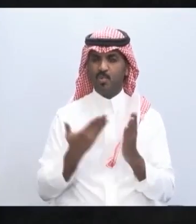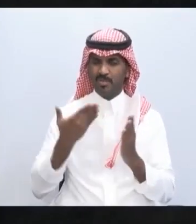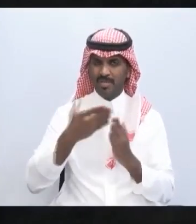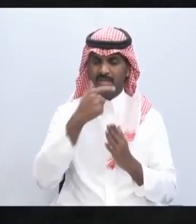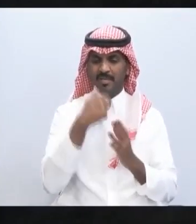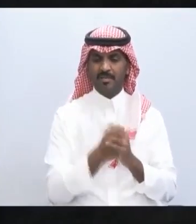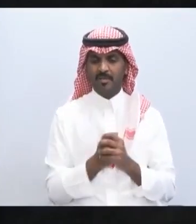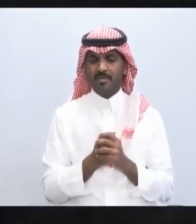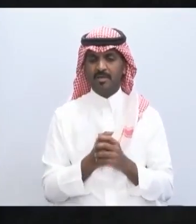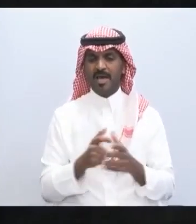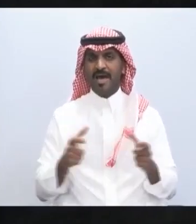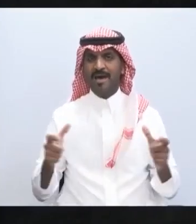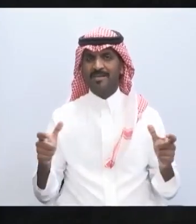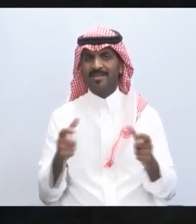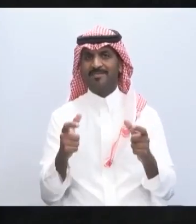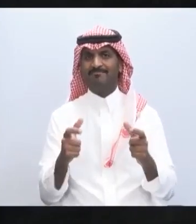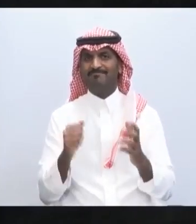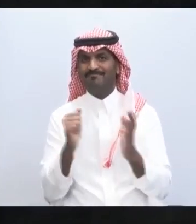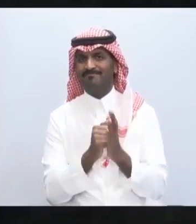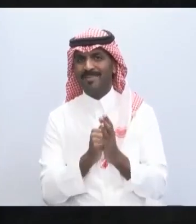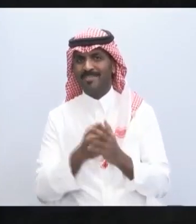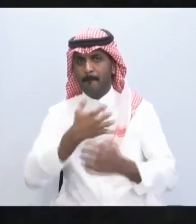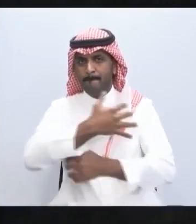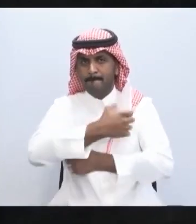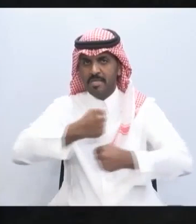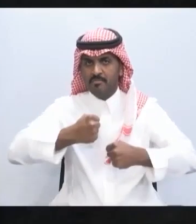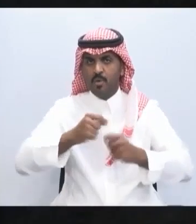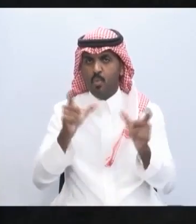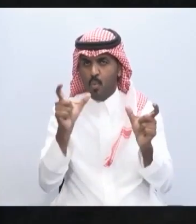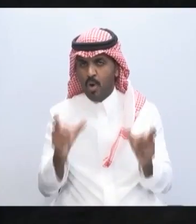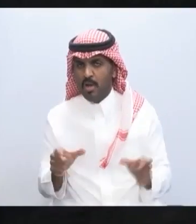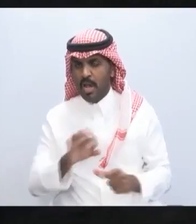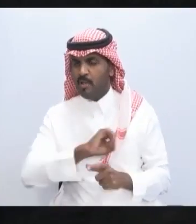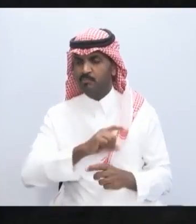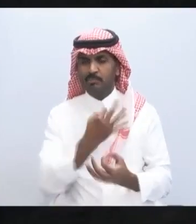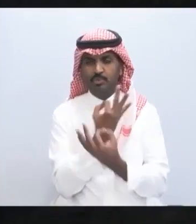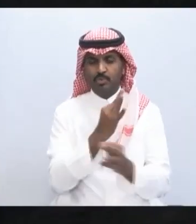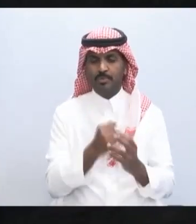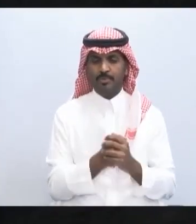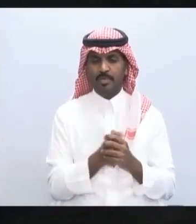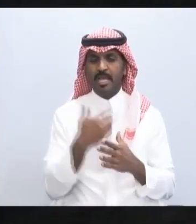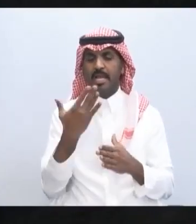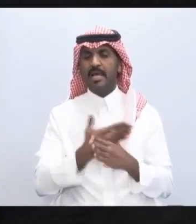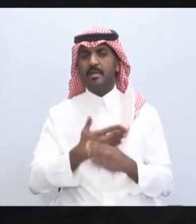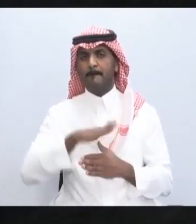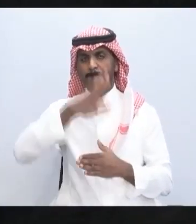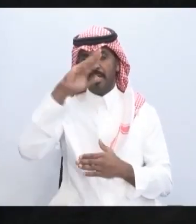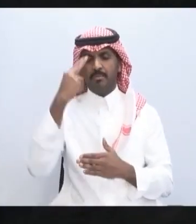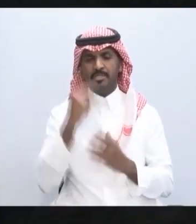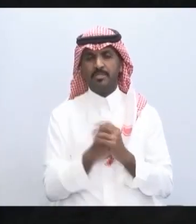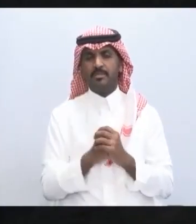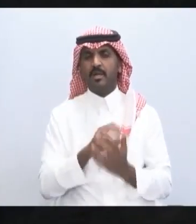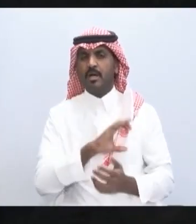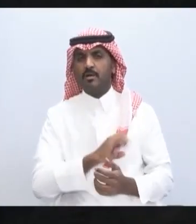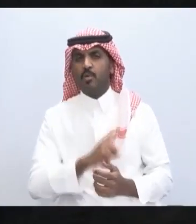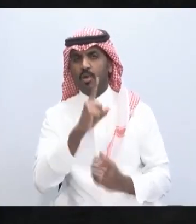الرياض حاصر المصمك ولكن هذه المحاوله لم تتم لان الملك عبد العزيز رحمه الله